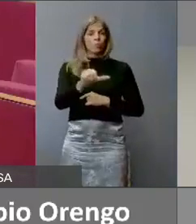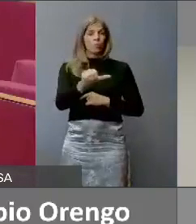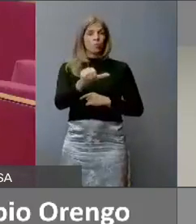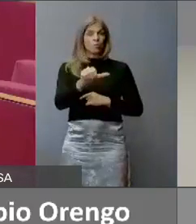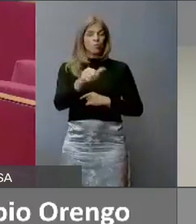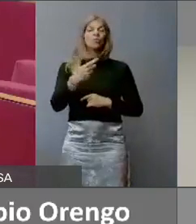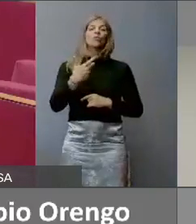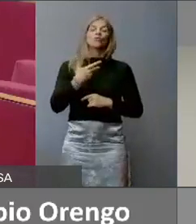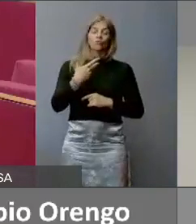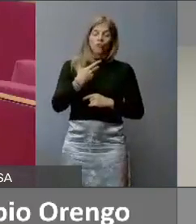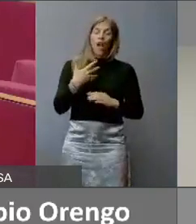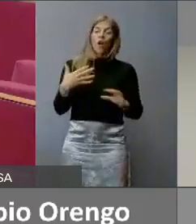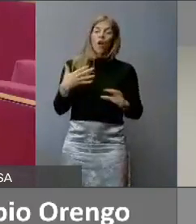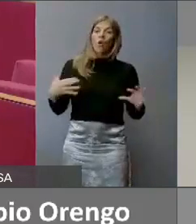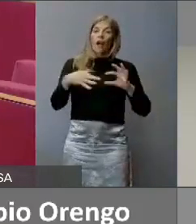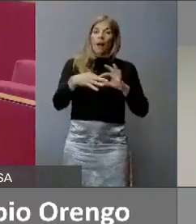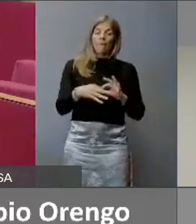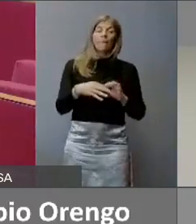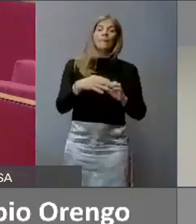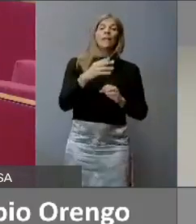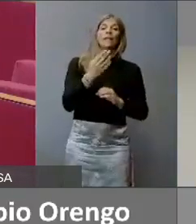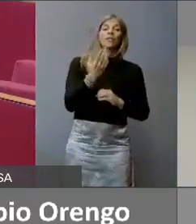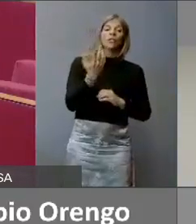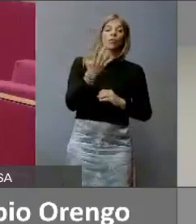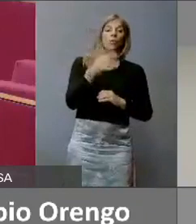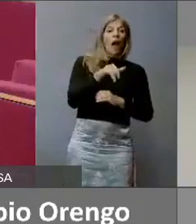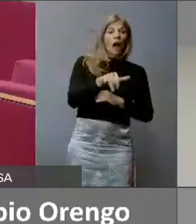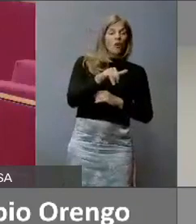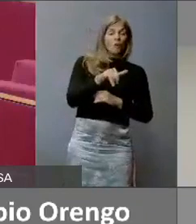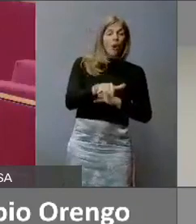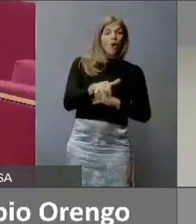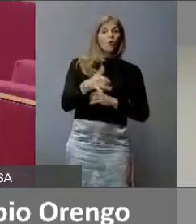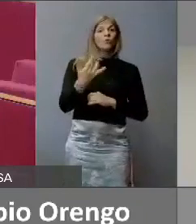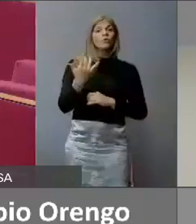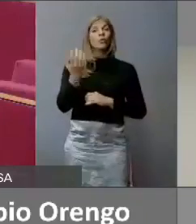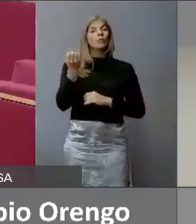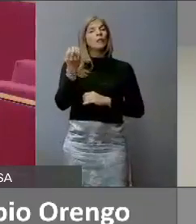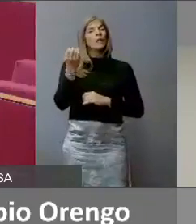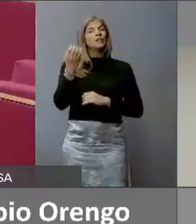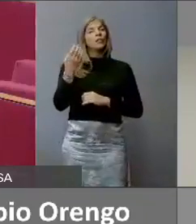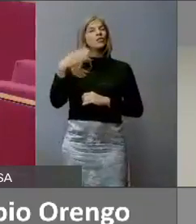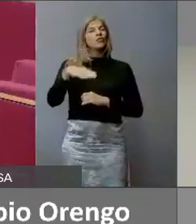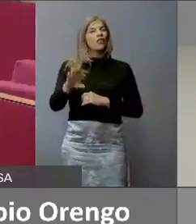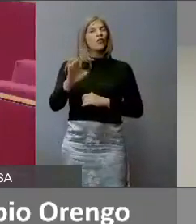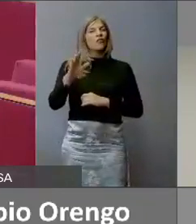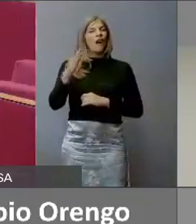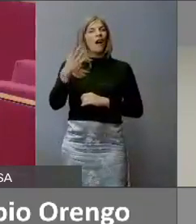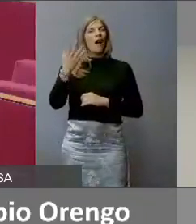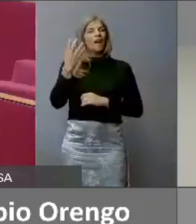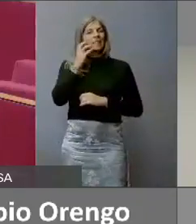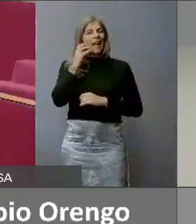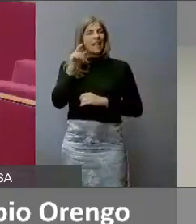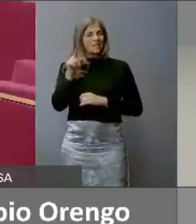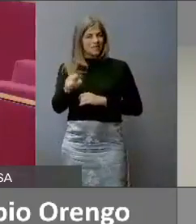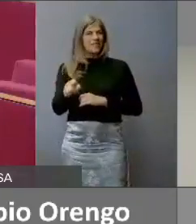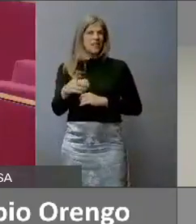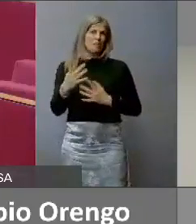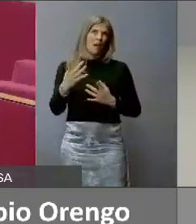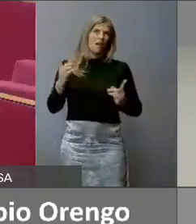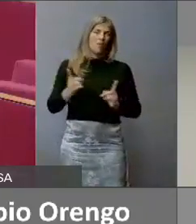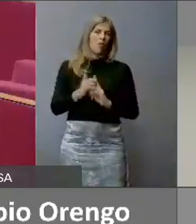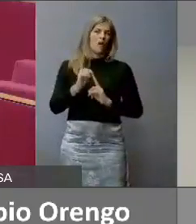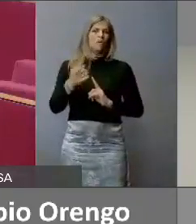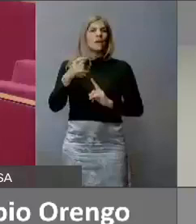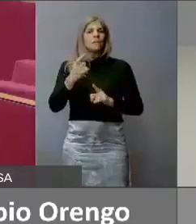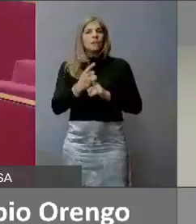sestri purtroppo però non è paragonabile con quello che c'era prima perché bisogna attendere la coincidenza con